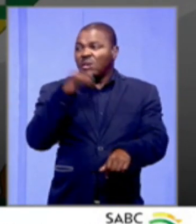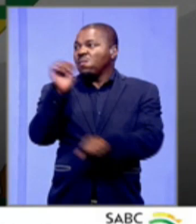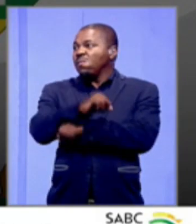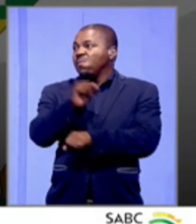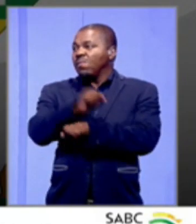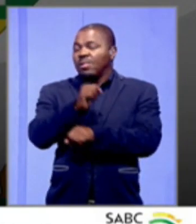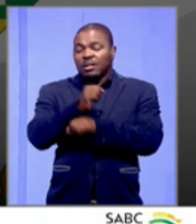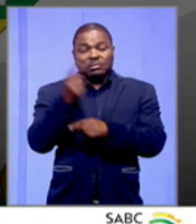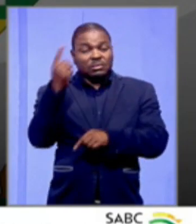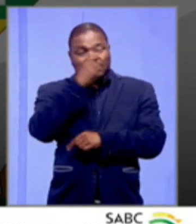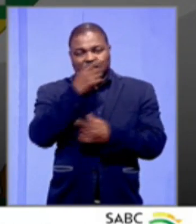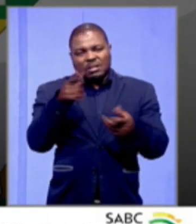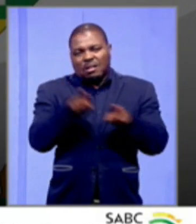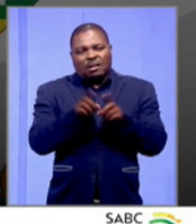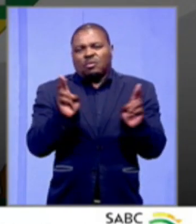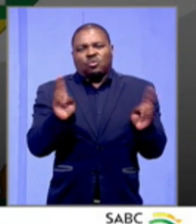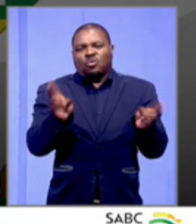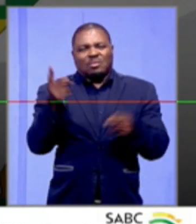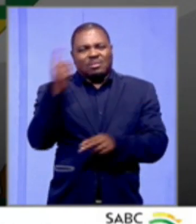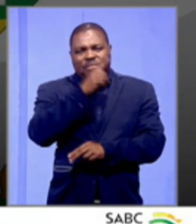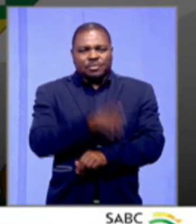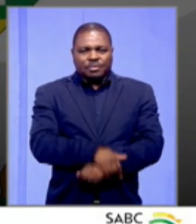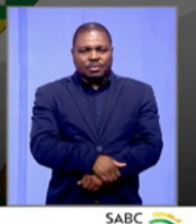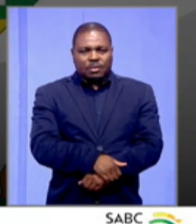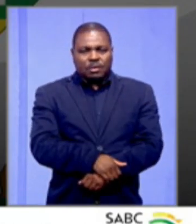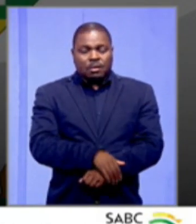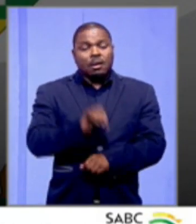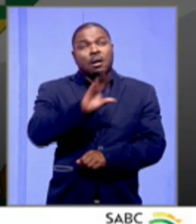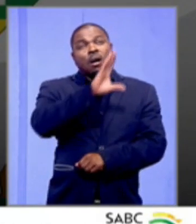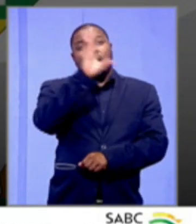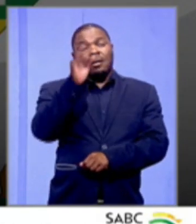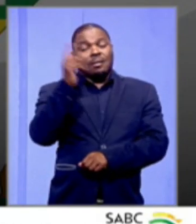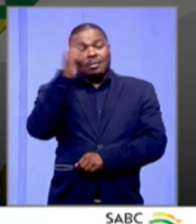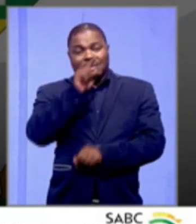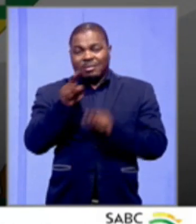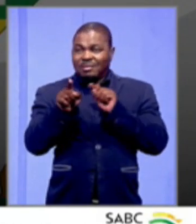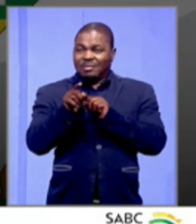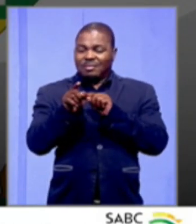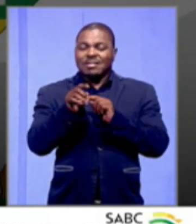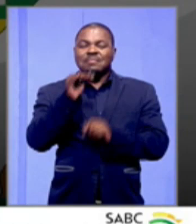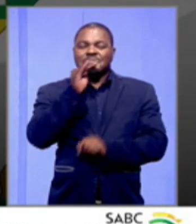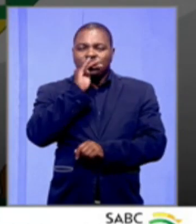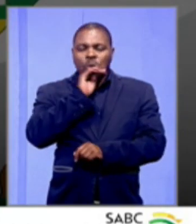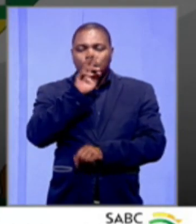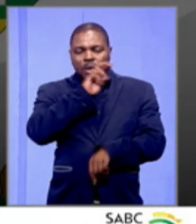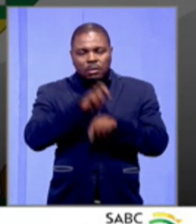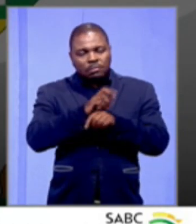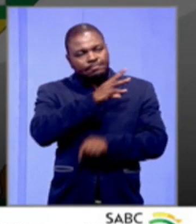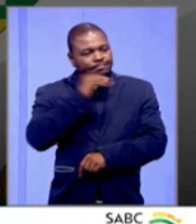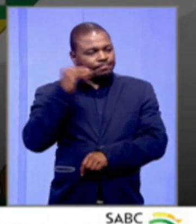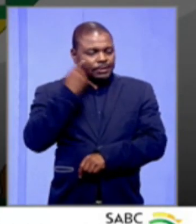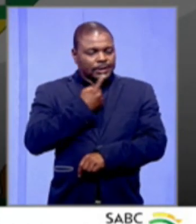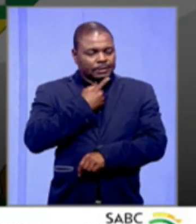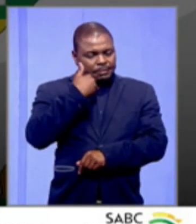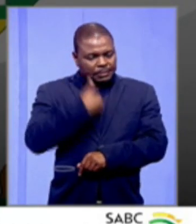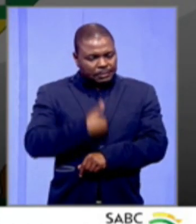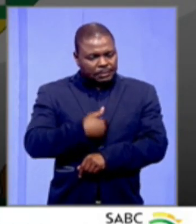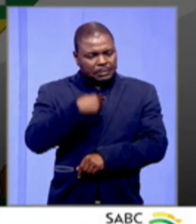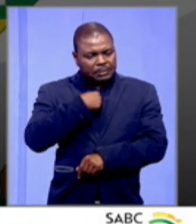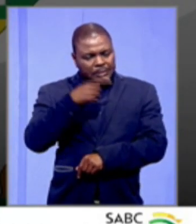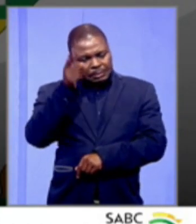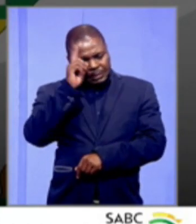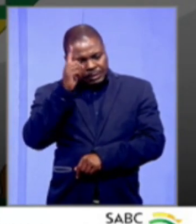la katšeno. Nna monna e no ba normal day. Letšatši le la Afrika go nna le no ra gore re te kgopole jwale ka maAforika gore re tswa